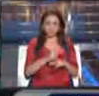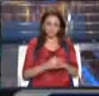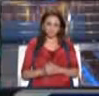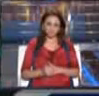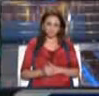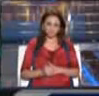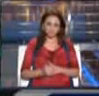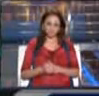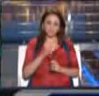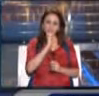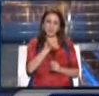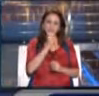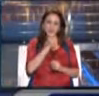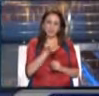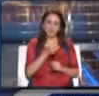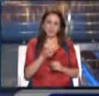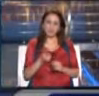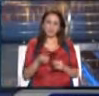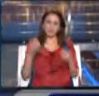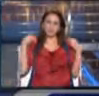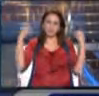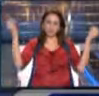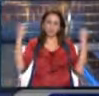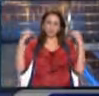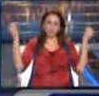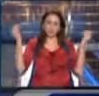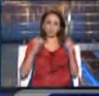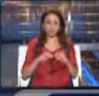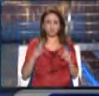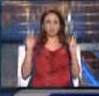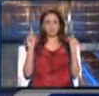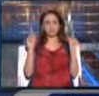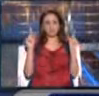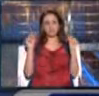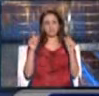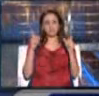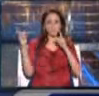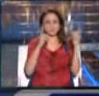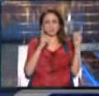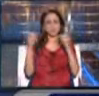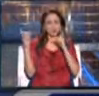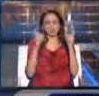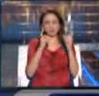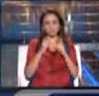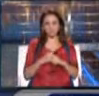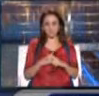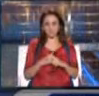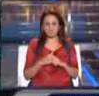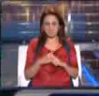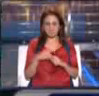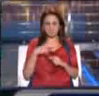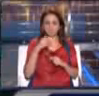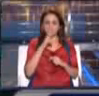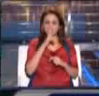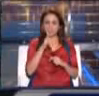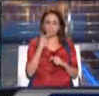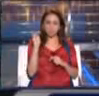الان في الاعلام الرياضي مع دخول عدد كبير من القنوات الخاصه واحتدام الصراع بينهم؟ هو بس انا عندي نقطه